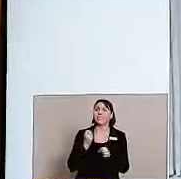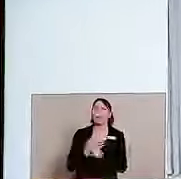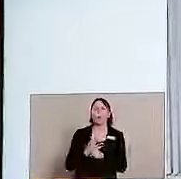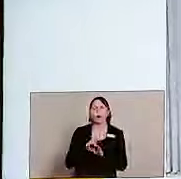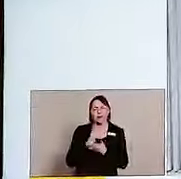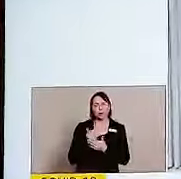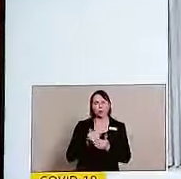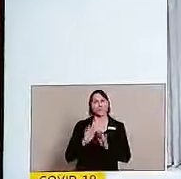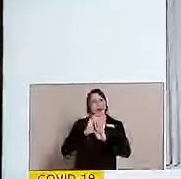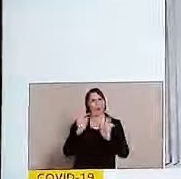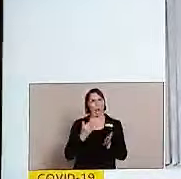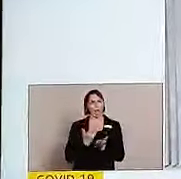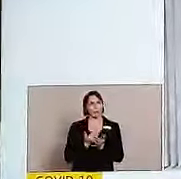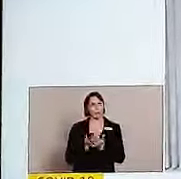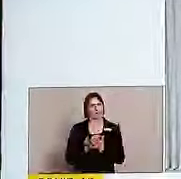هذا الوباء الخطير.